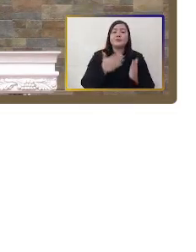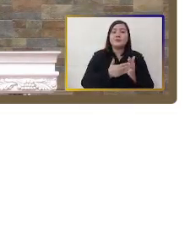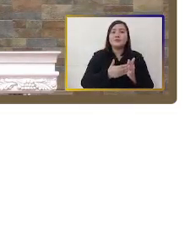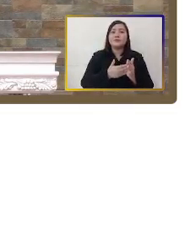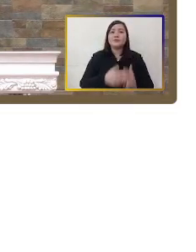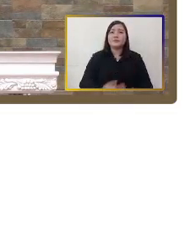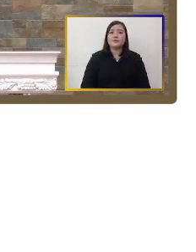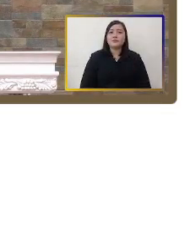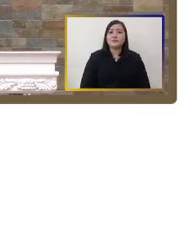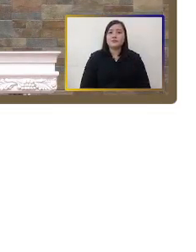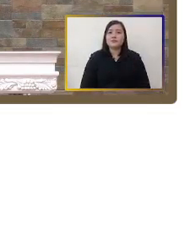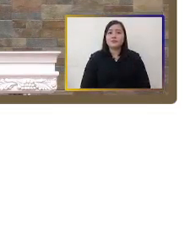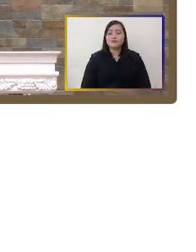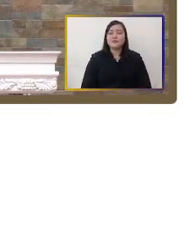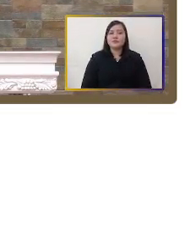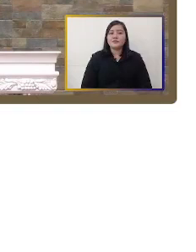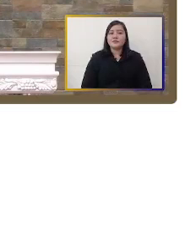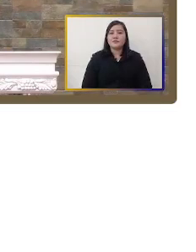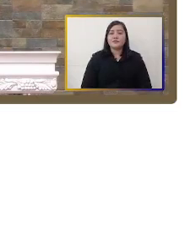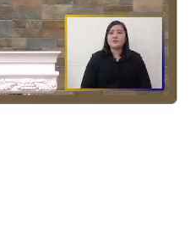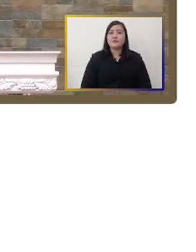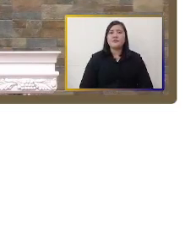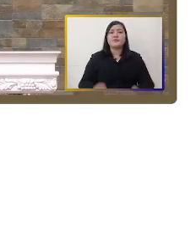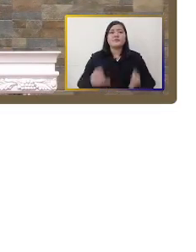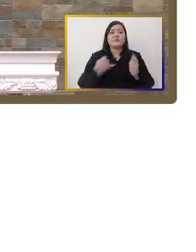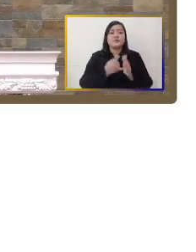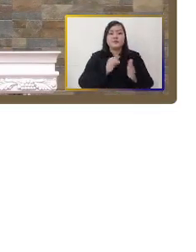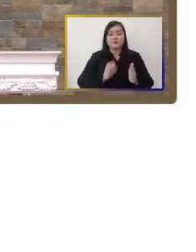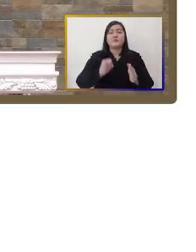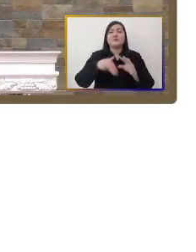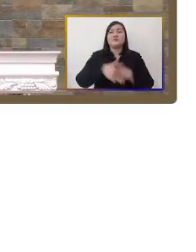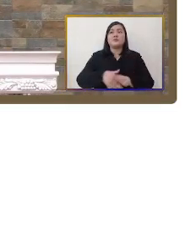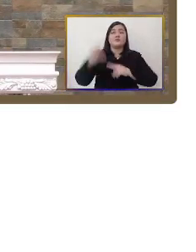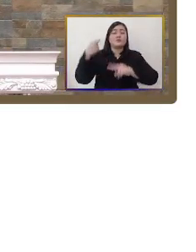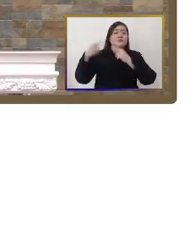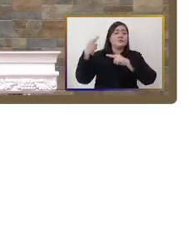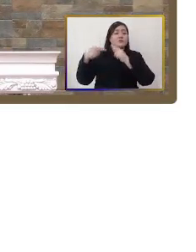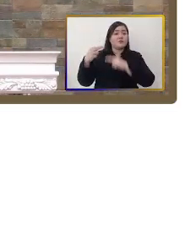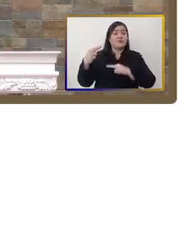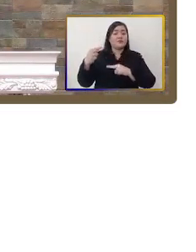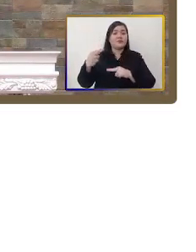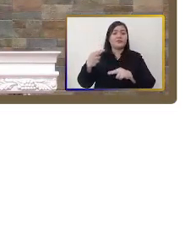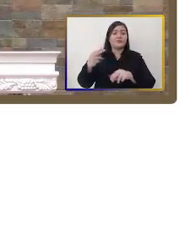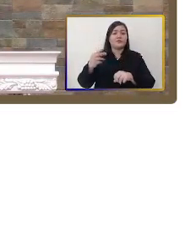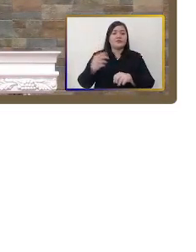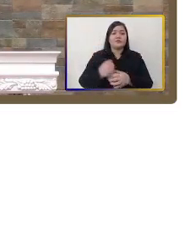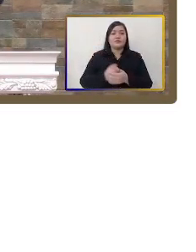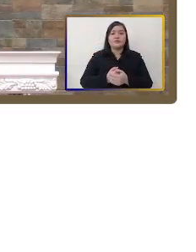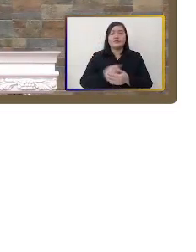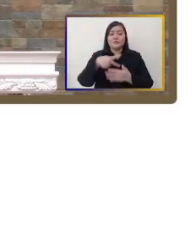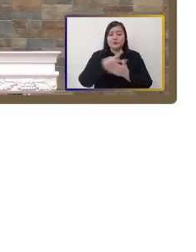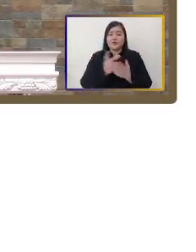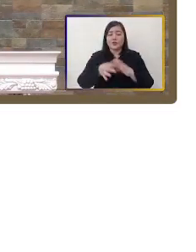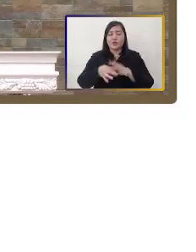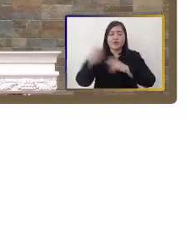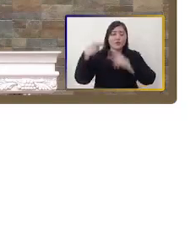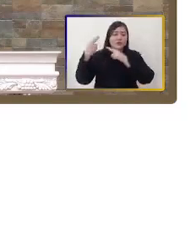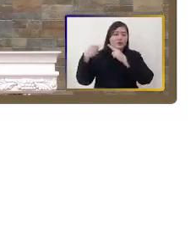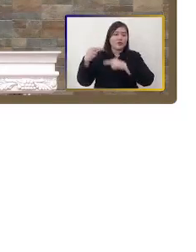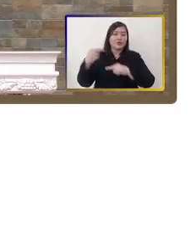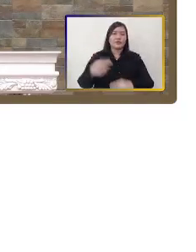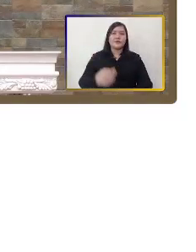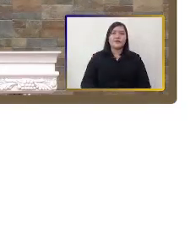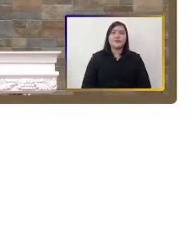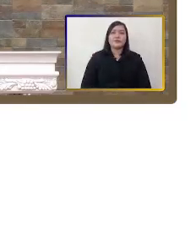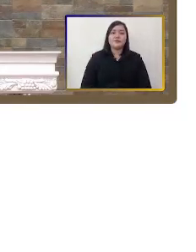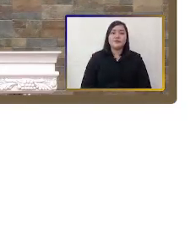niyan. Nasa history po yung timeline po na yan. Yung outline po na yan ng church history, hindi CSI ang gumawa niyan.